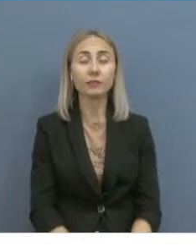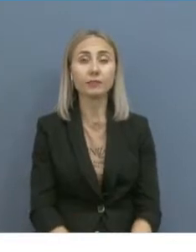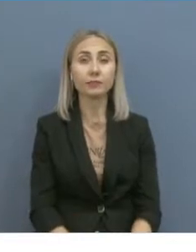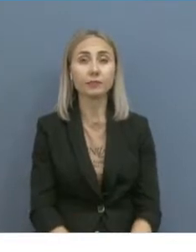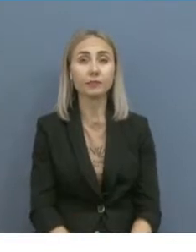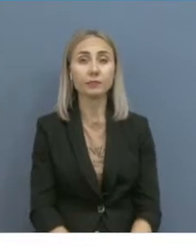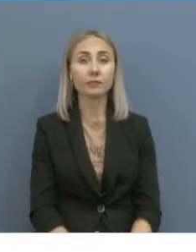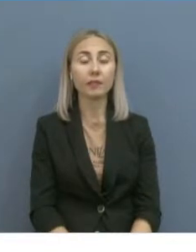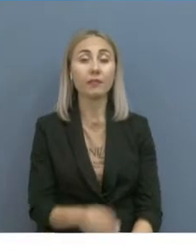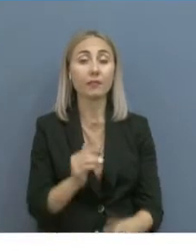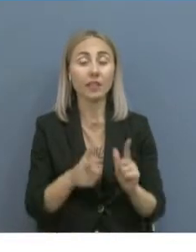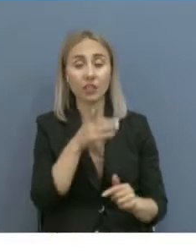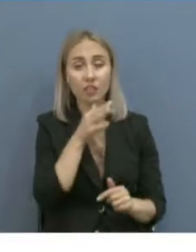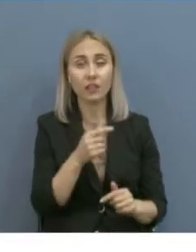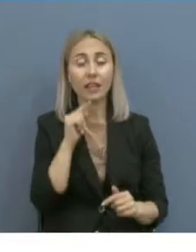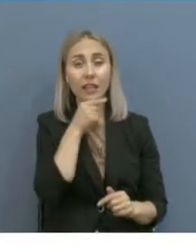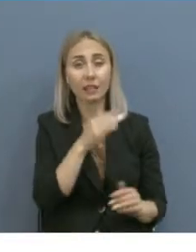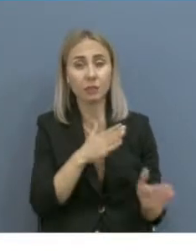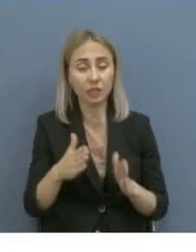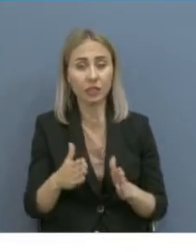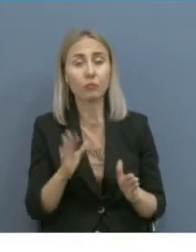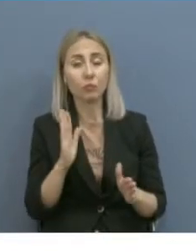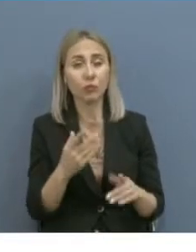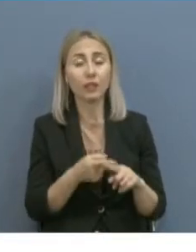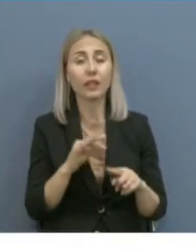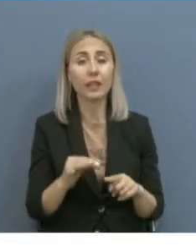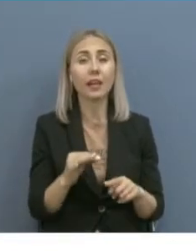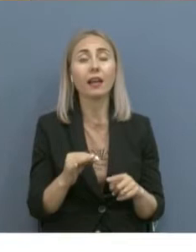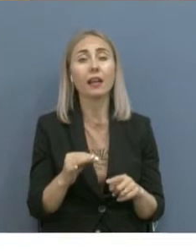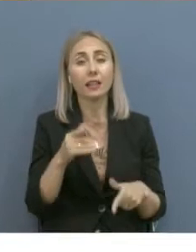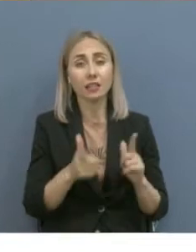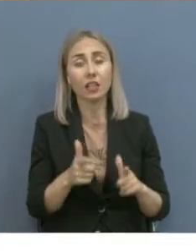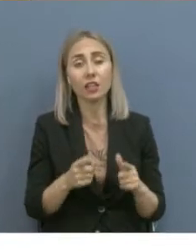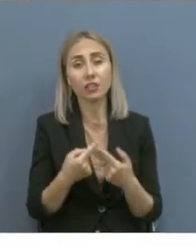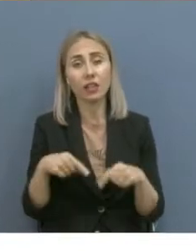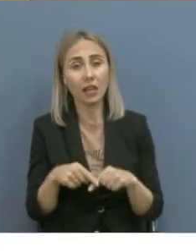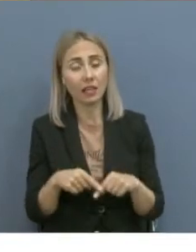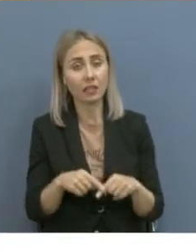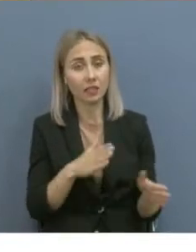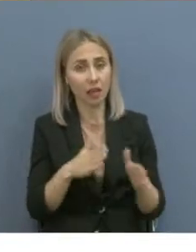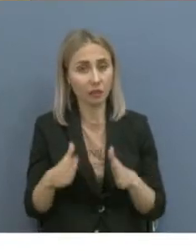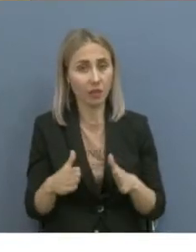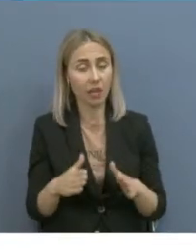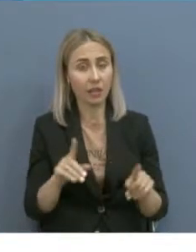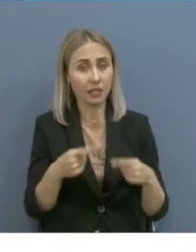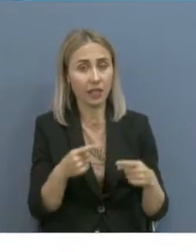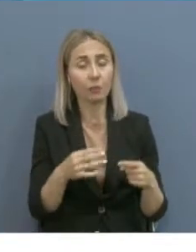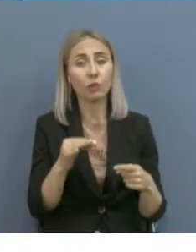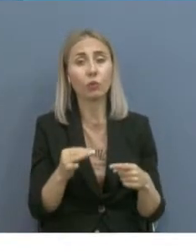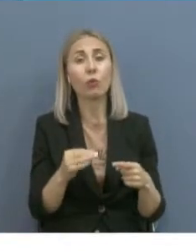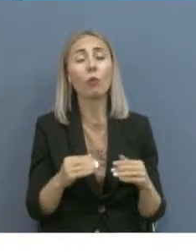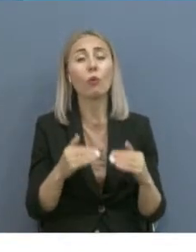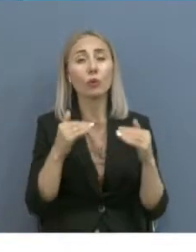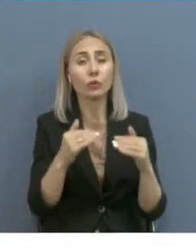жағдай тұрақтылығы, нақты сектор өсудің сенімді серпінін көрсетіп отыр. Біздің міндетіміз қысқа мерзімде